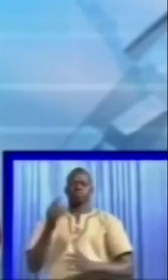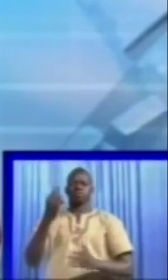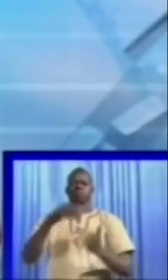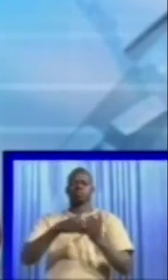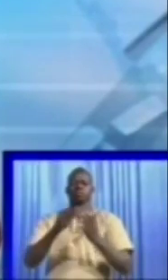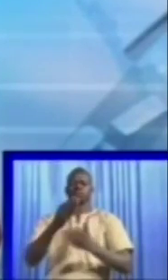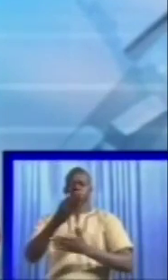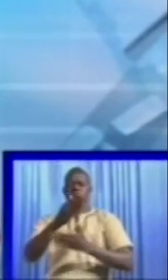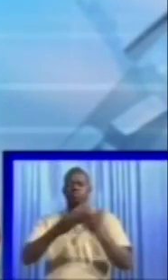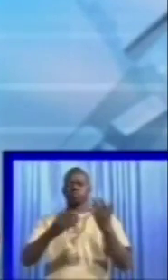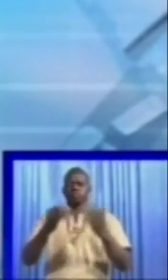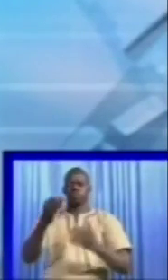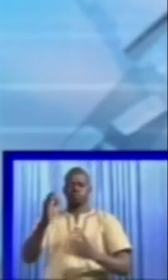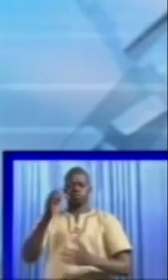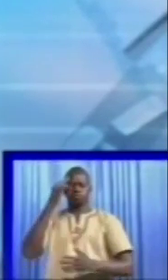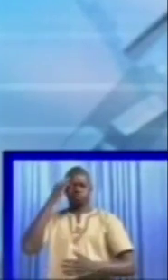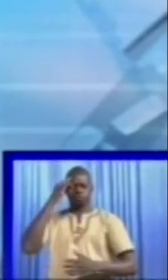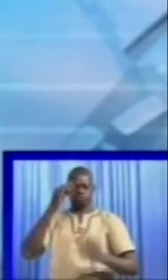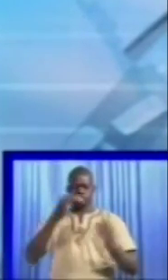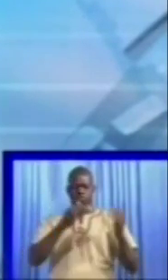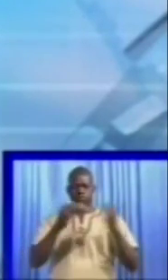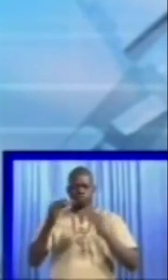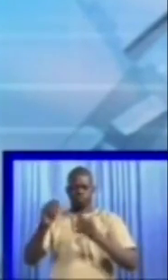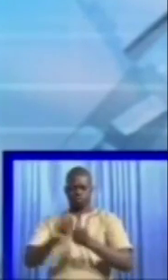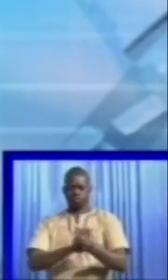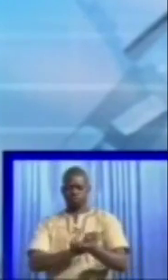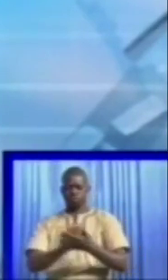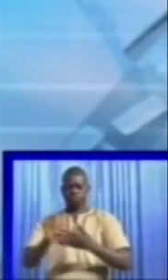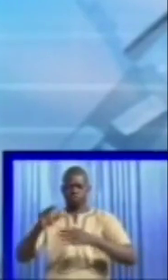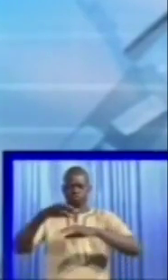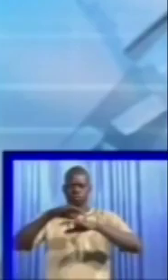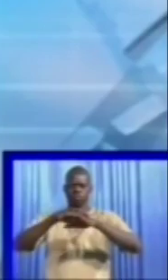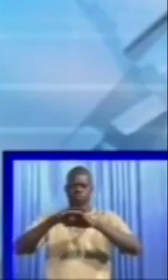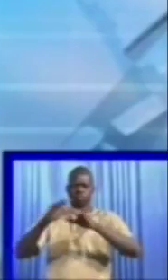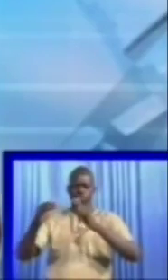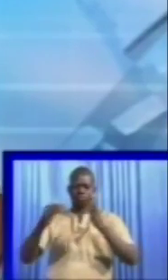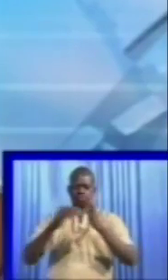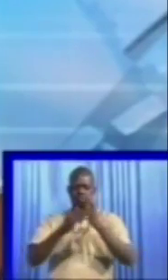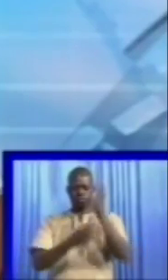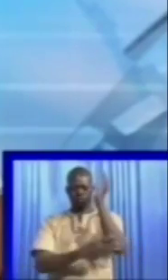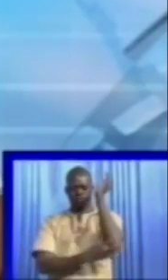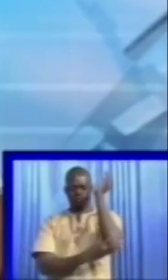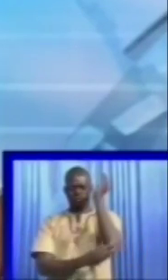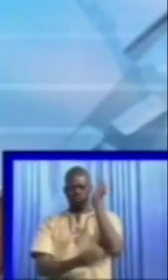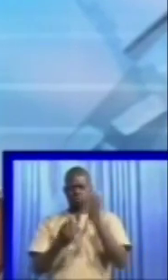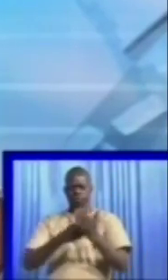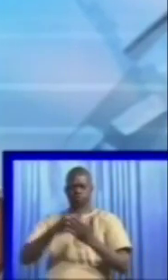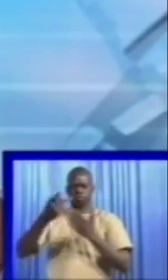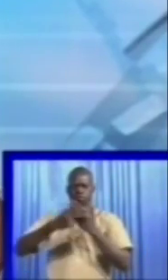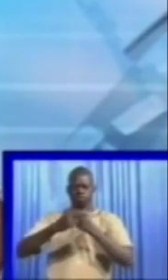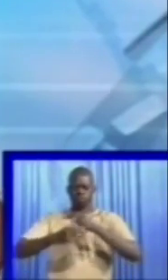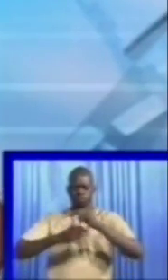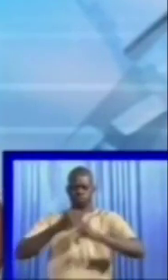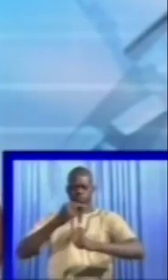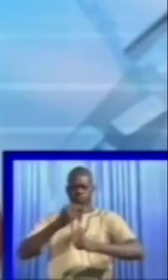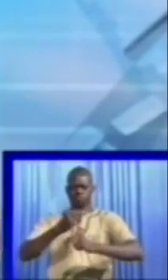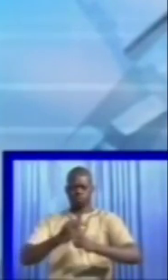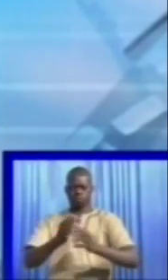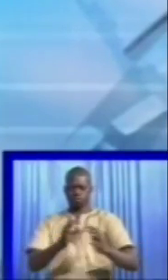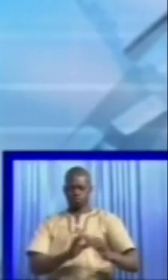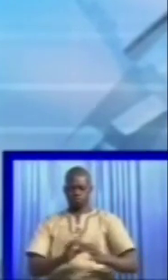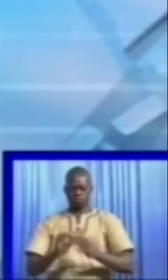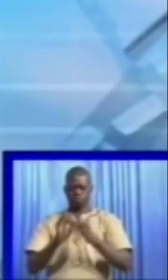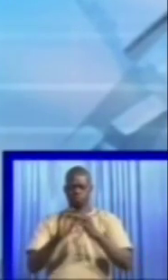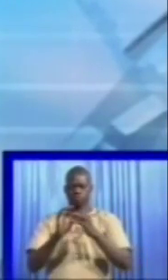1,5 milliard de francs CFA pour combattre la dégradation des terres et lutter contre la pauvreté. Le programme national de partenariat